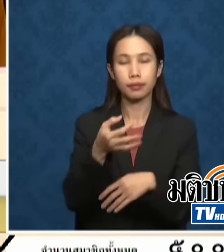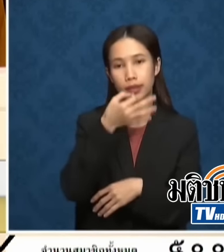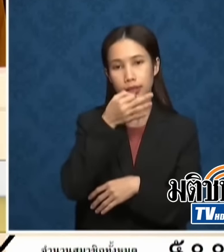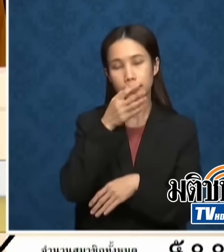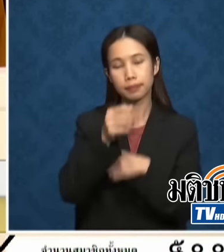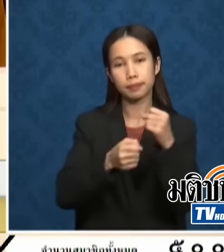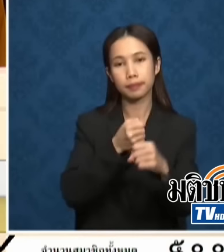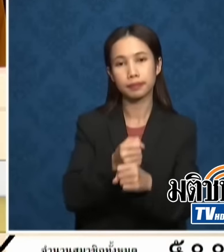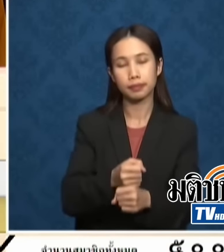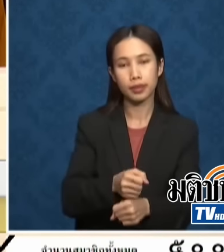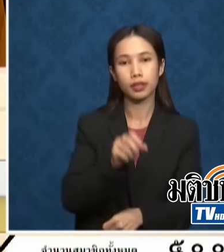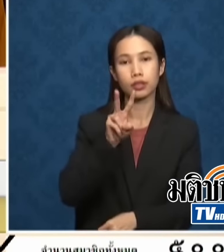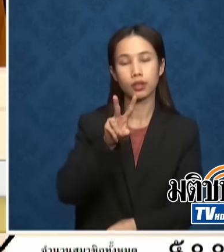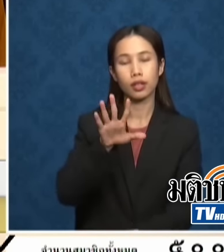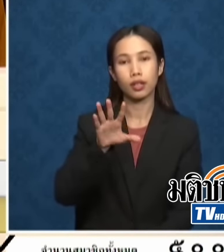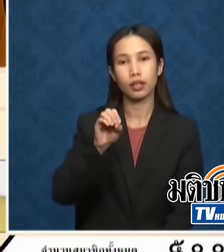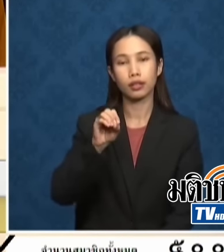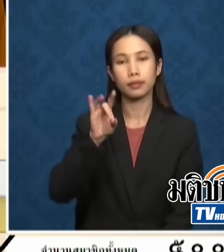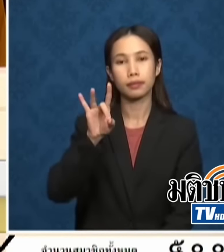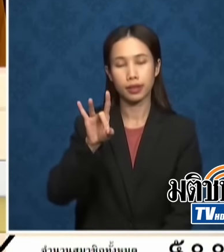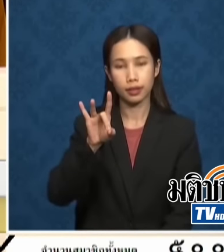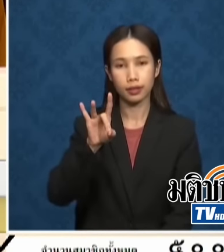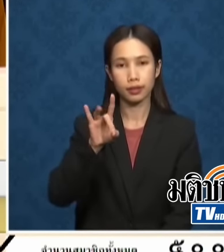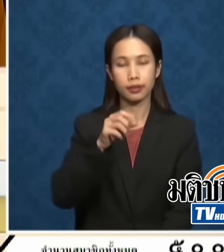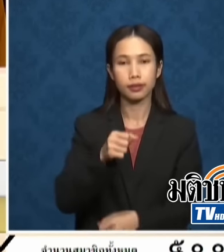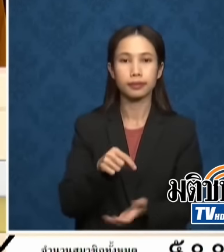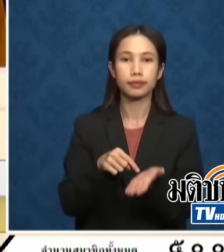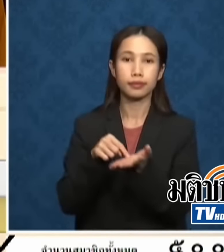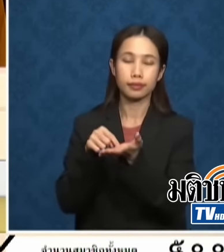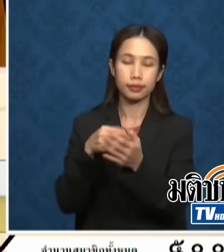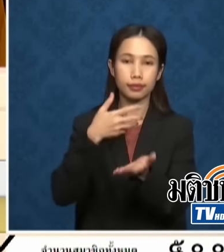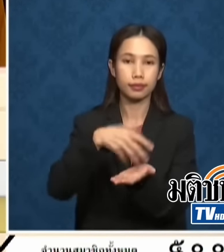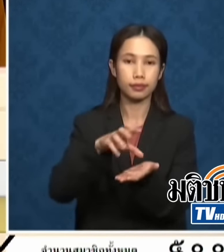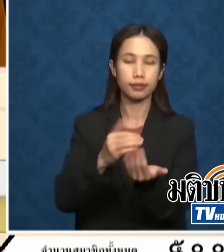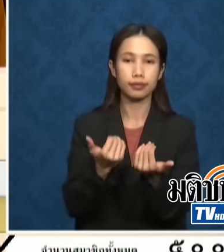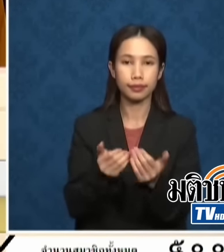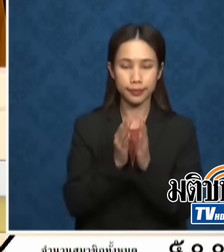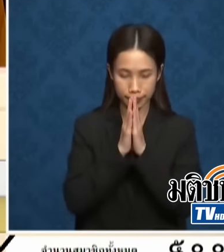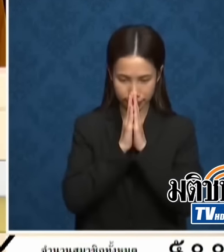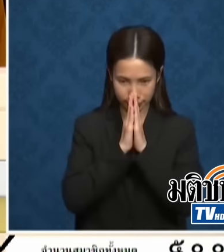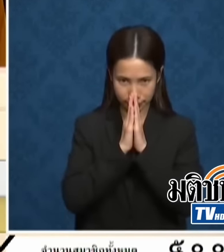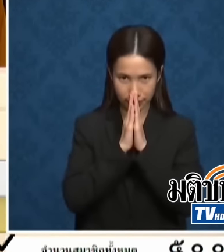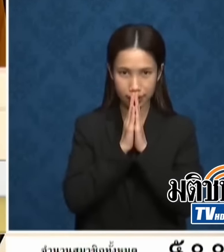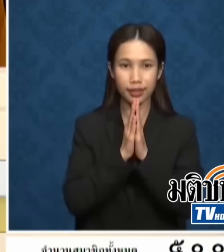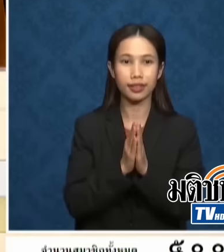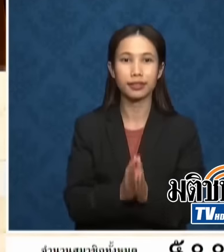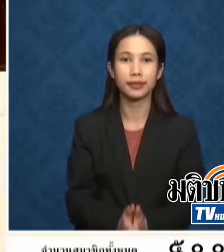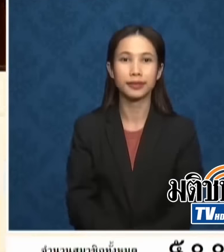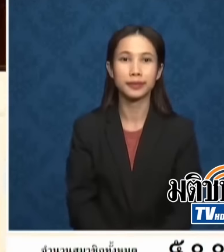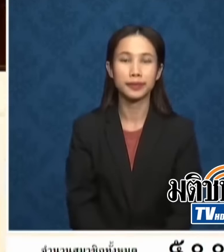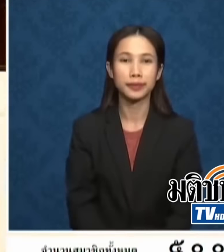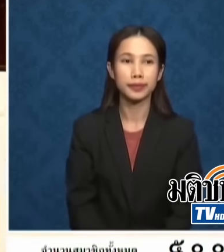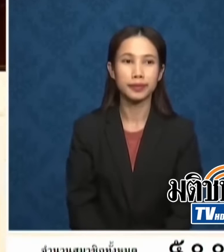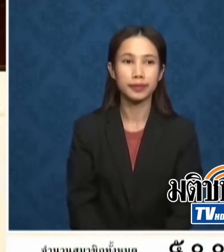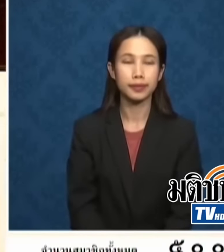พ.ศ. 2558พ.ศ.ต่อสภาแห่งนี้ด้วยความเคารพขอบคุณครับ ครับขอบคุ